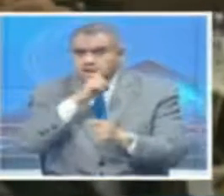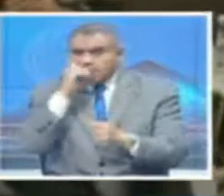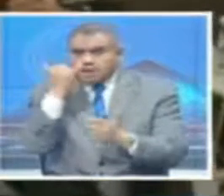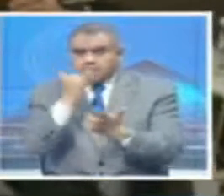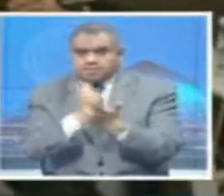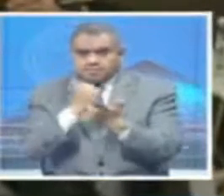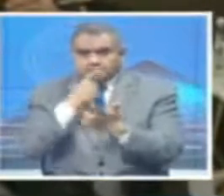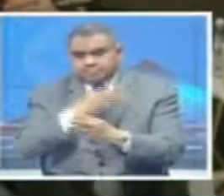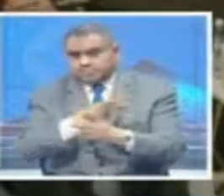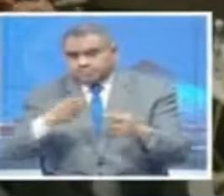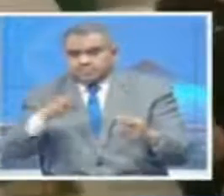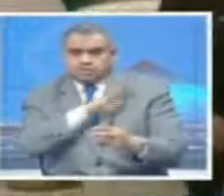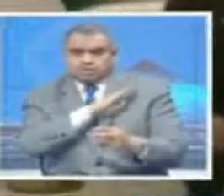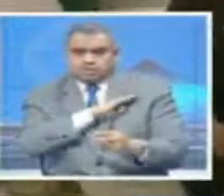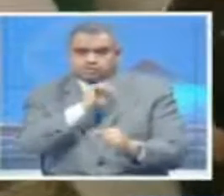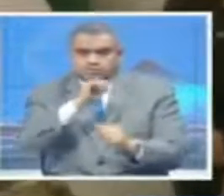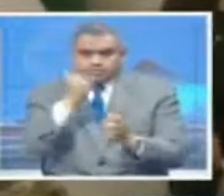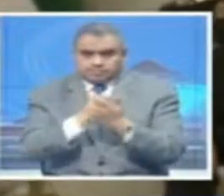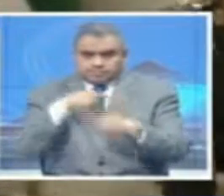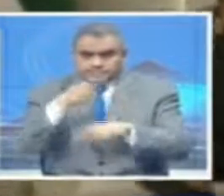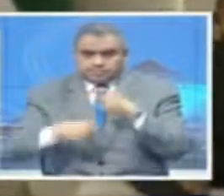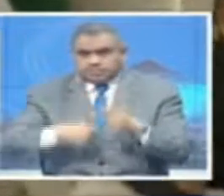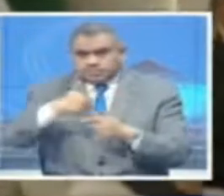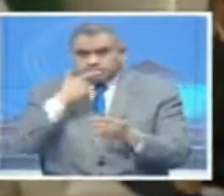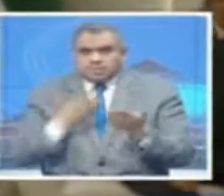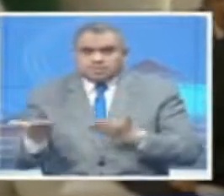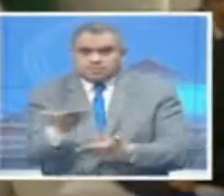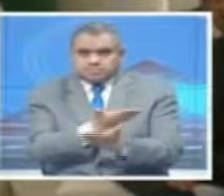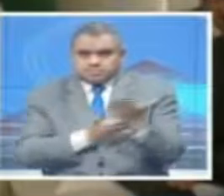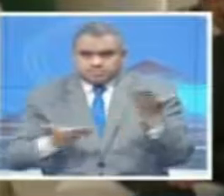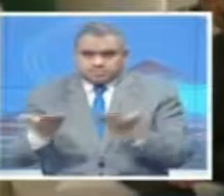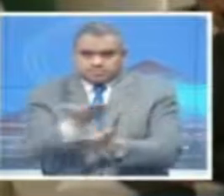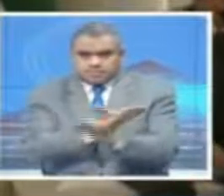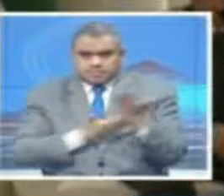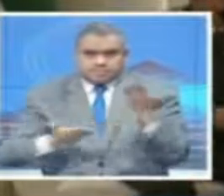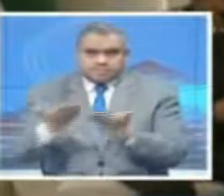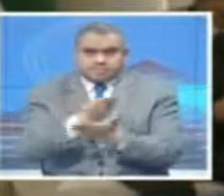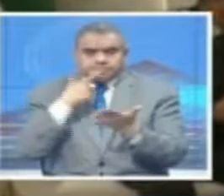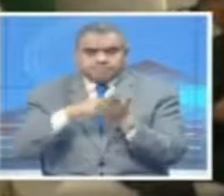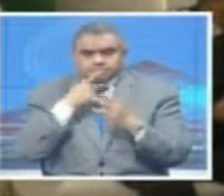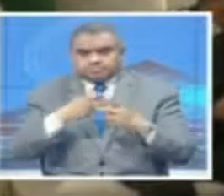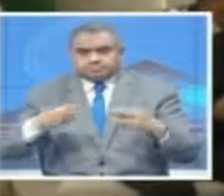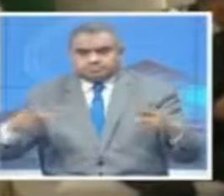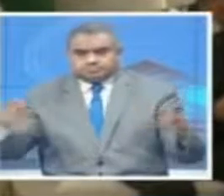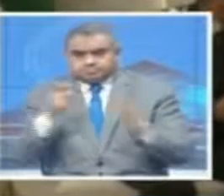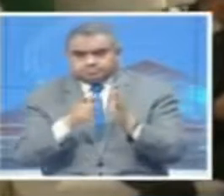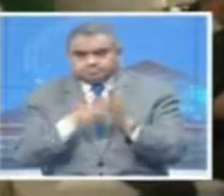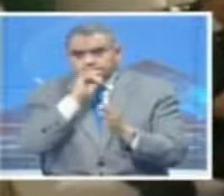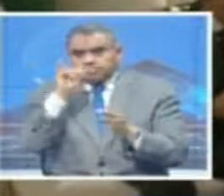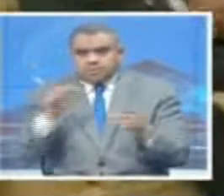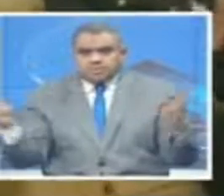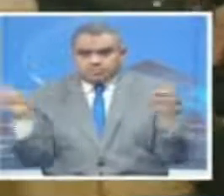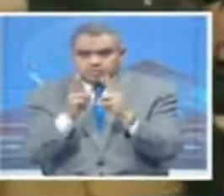خاصة في المجالات العسكرية. كما تناول اللقاء تبادل وجهات النظر حول عدد من الموضوعات ذات الاهتمام